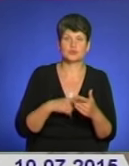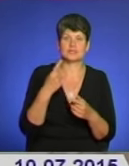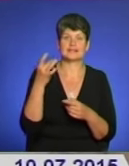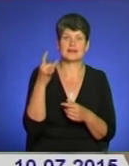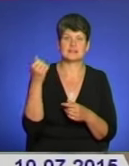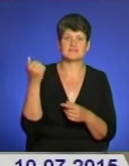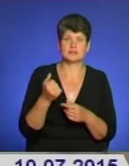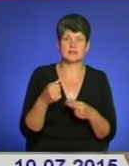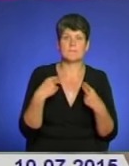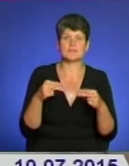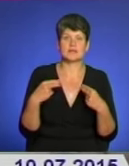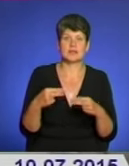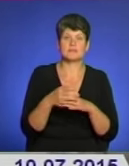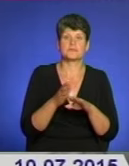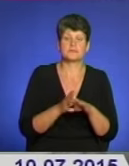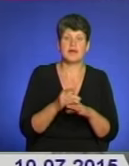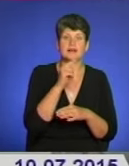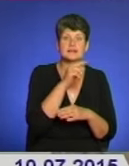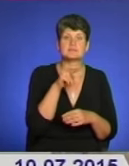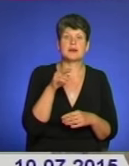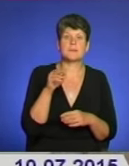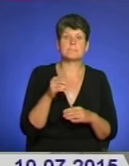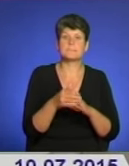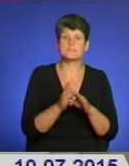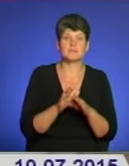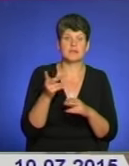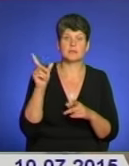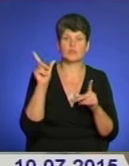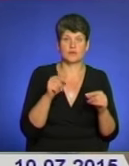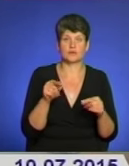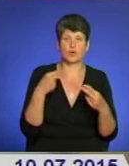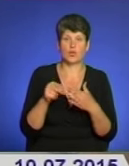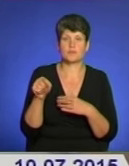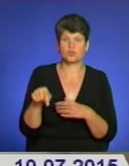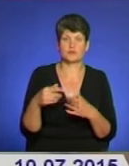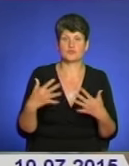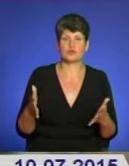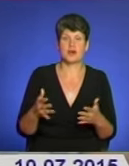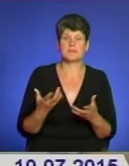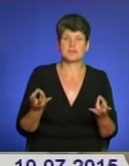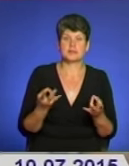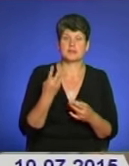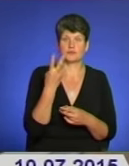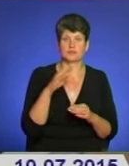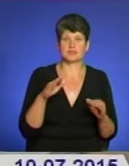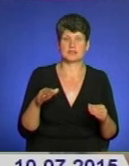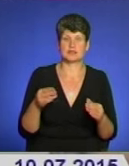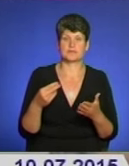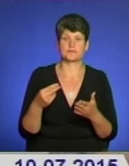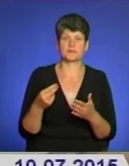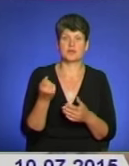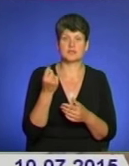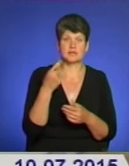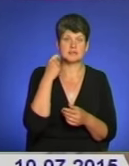тиждень продам якісь пінетки, а там за пінетками ніхто не поїде, купить тут і все. А мені треба двох дітей піднімати. У мене 11